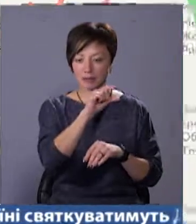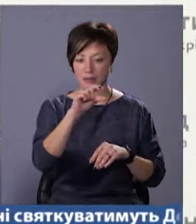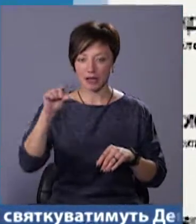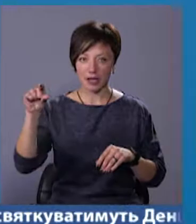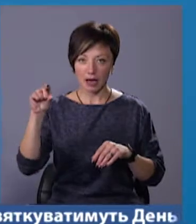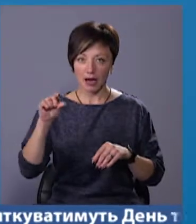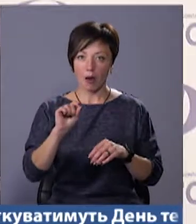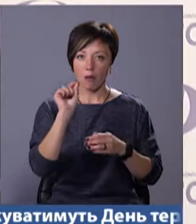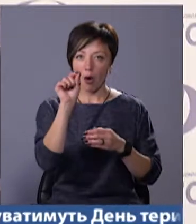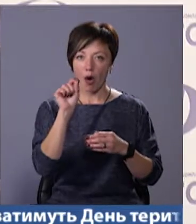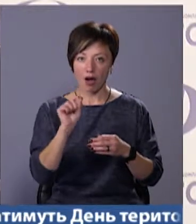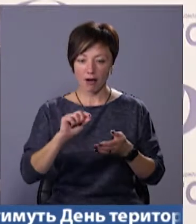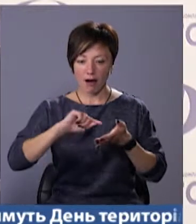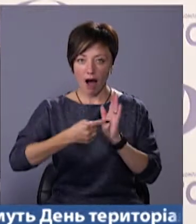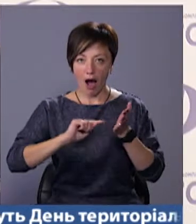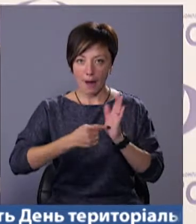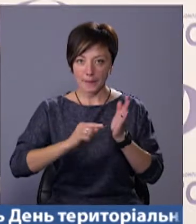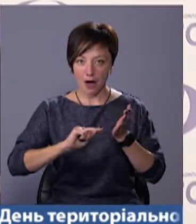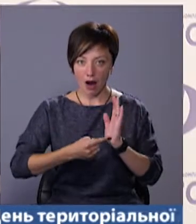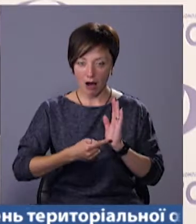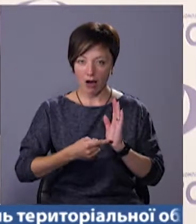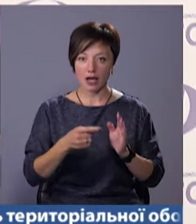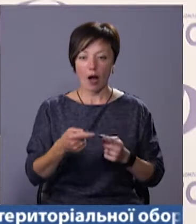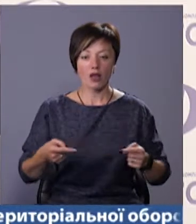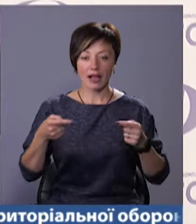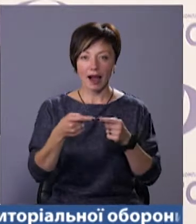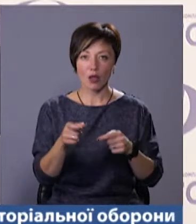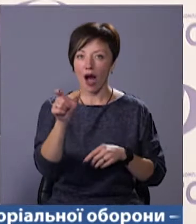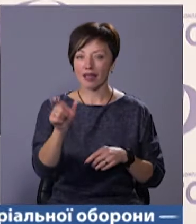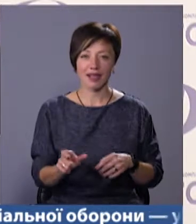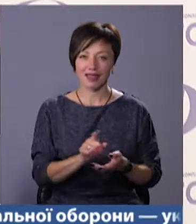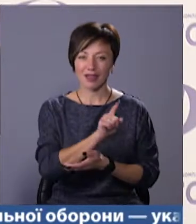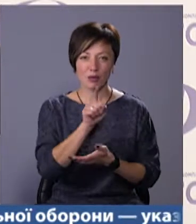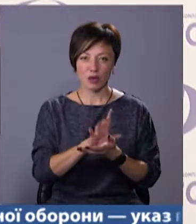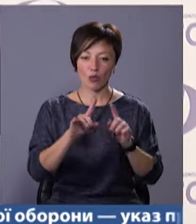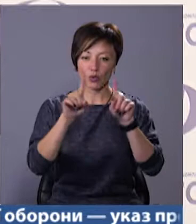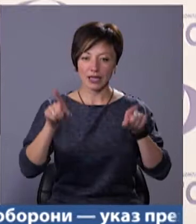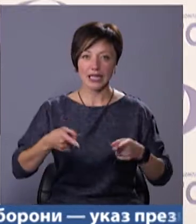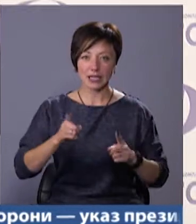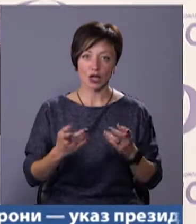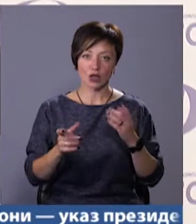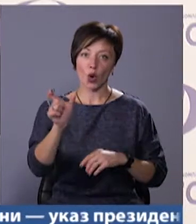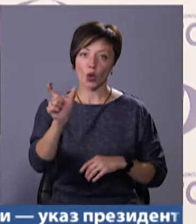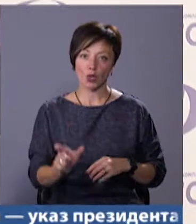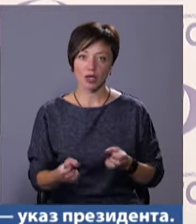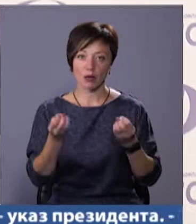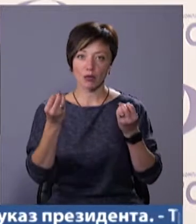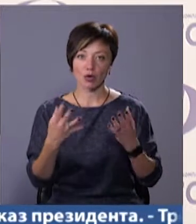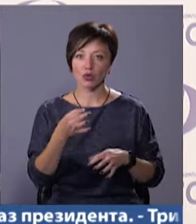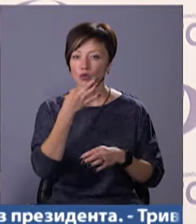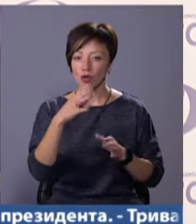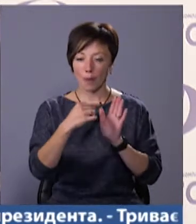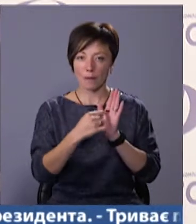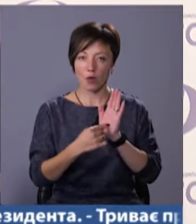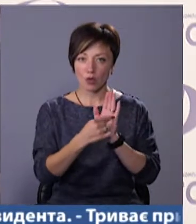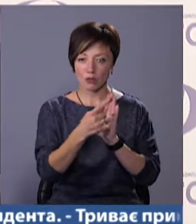конвертах по крапках. Голосувати за конкретного кандидата взагалі не обов'язково. Тобто бюлетень буде дійсним, якщо людина просто поставить будь-яку позначку, що